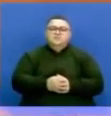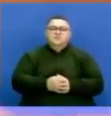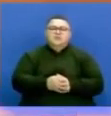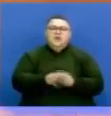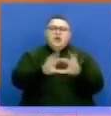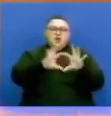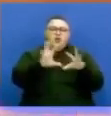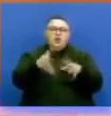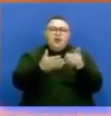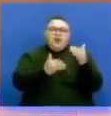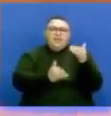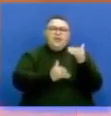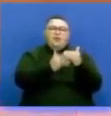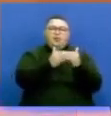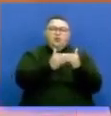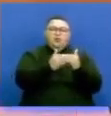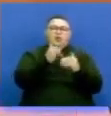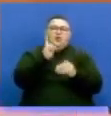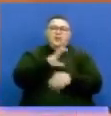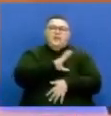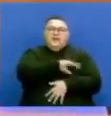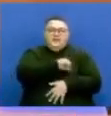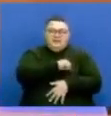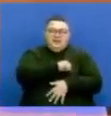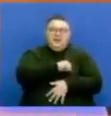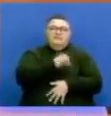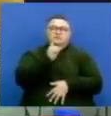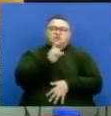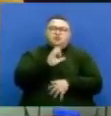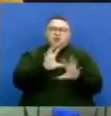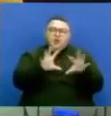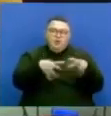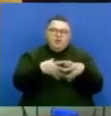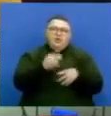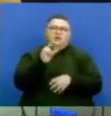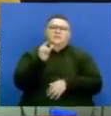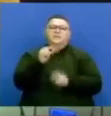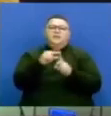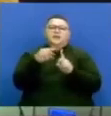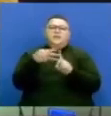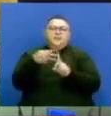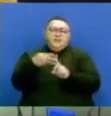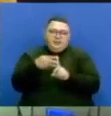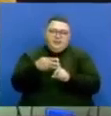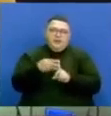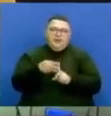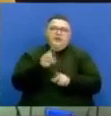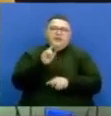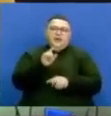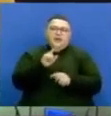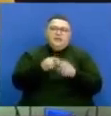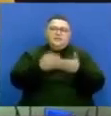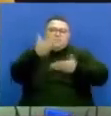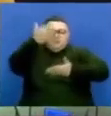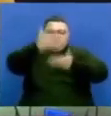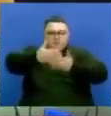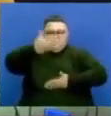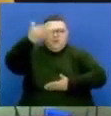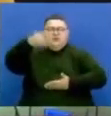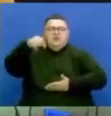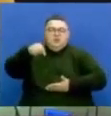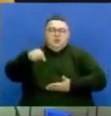penuh Palestina di sebagai anggota UN. Dan dalam resolusi tersebut juga